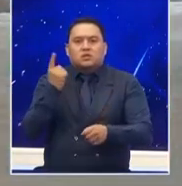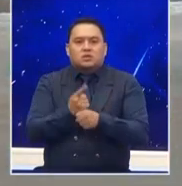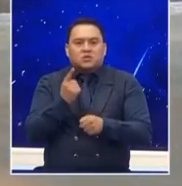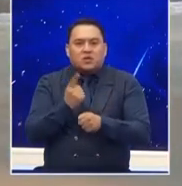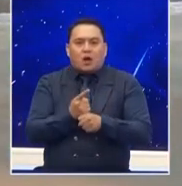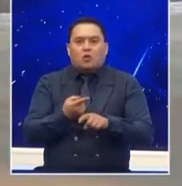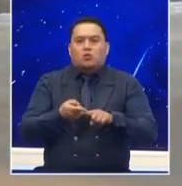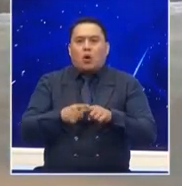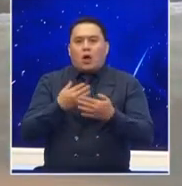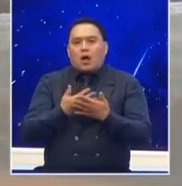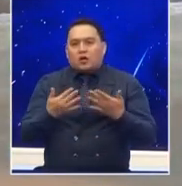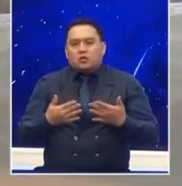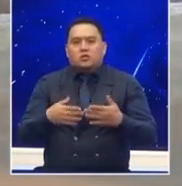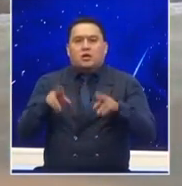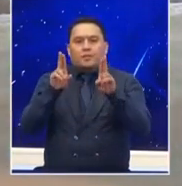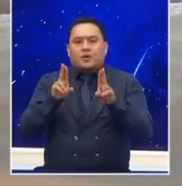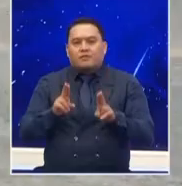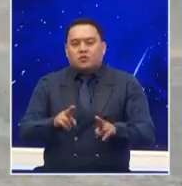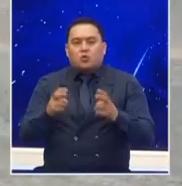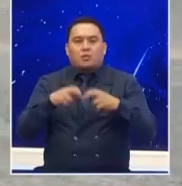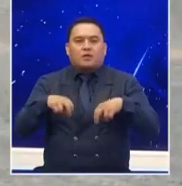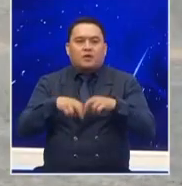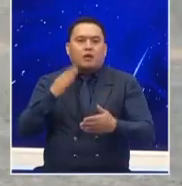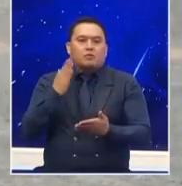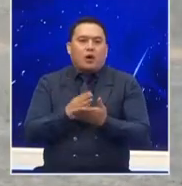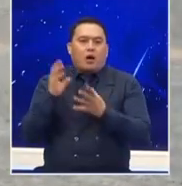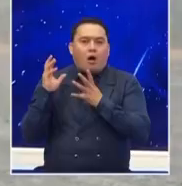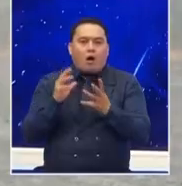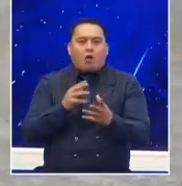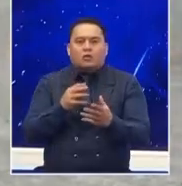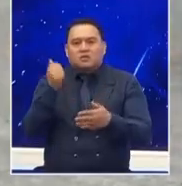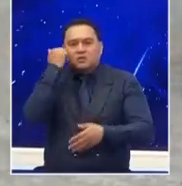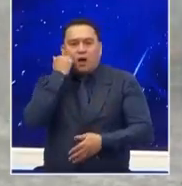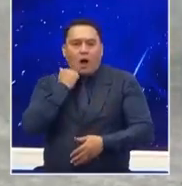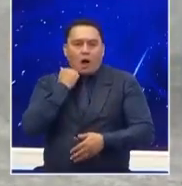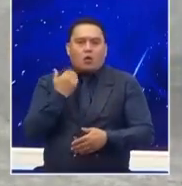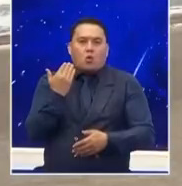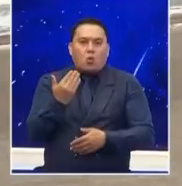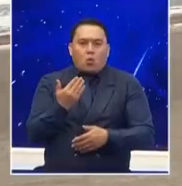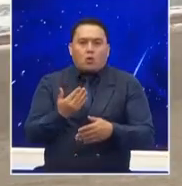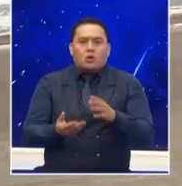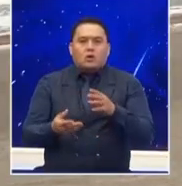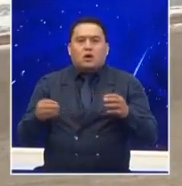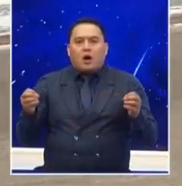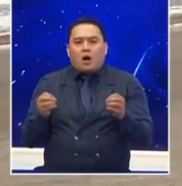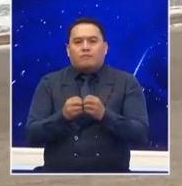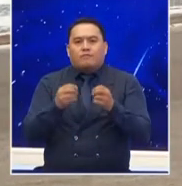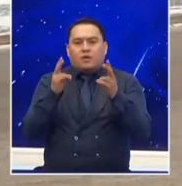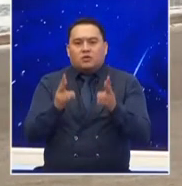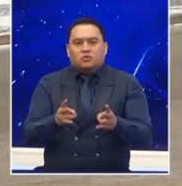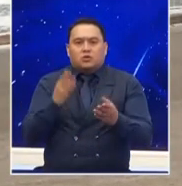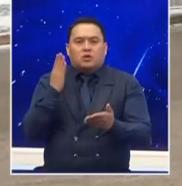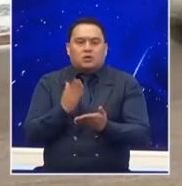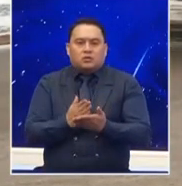тіркеуге тыйым салу туралы да ереже ескерілген. Себебі автобустардың көбісі ескі. Онысының салдарынан апаттар жиілеп кетті